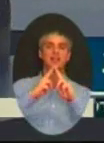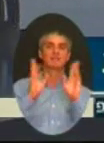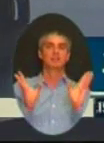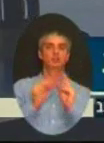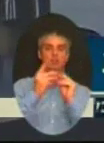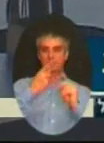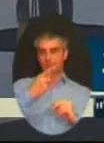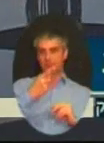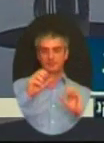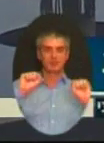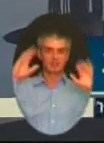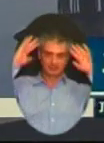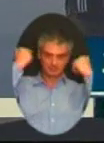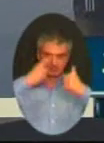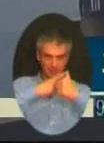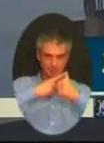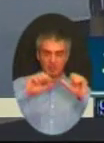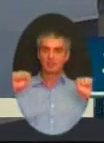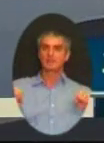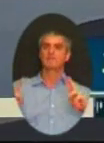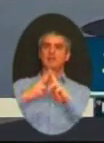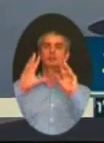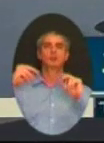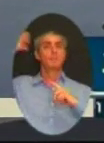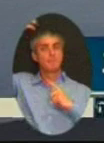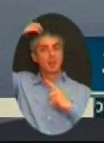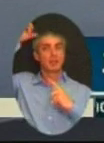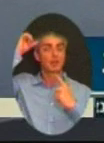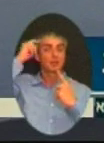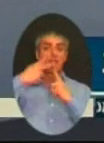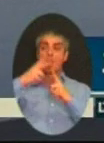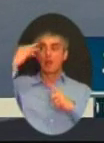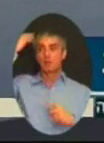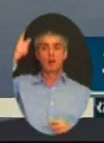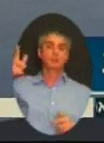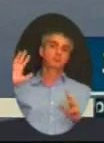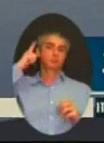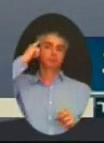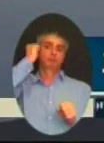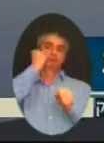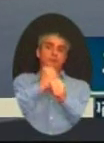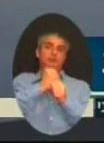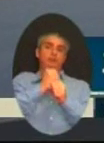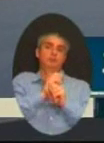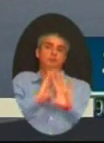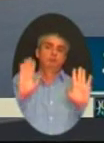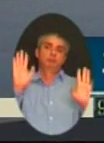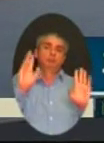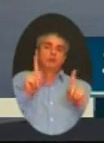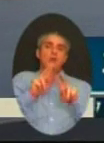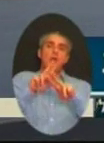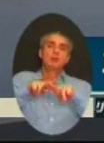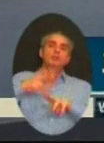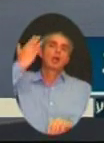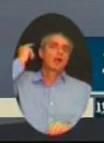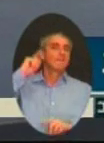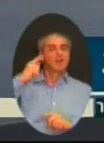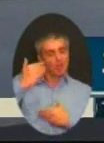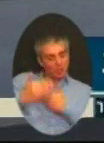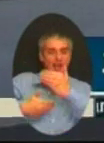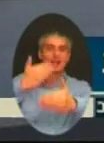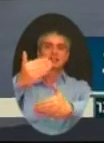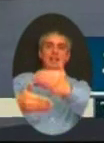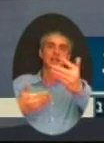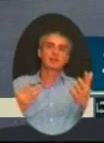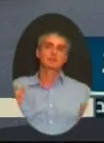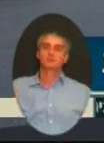עם נשיא מצרים, נפגש עם המלך ירדן, רק הפלסטינאים פה מתעקשים להישאר באתמול ולא לצעוד איתנו